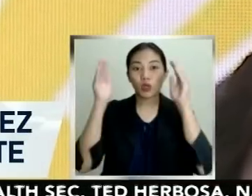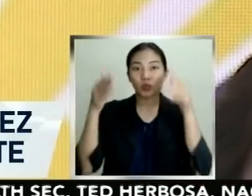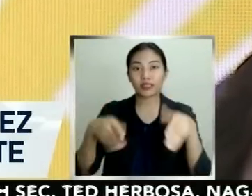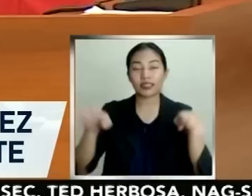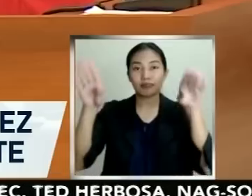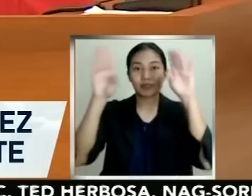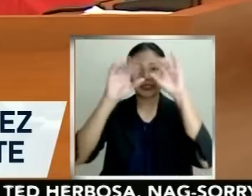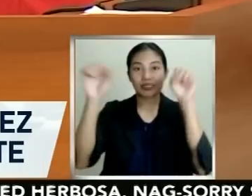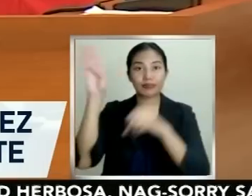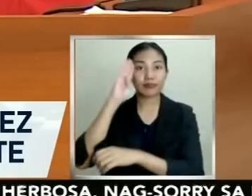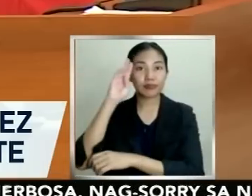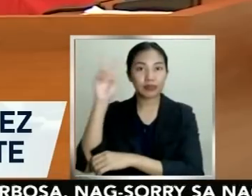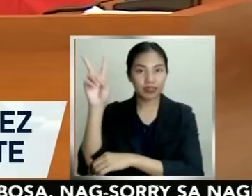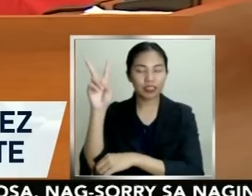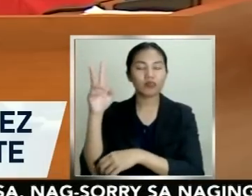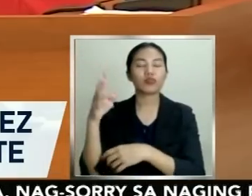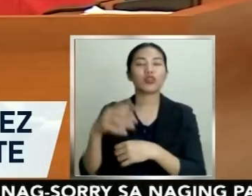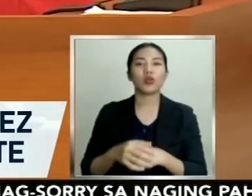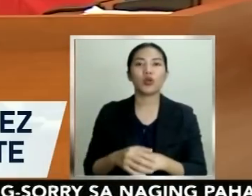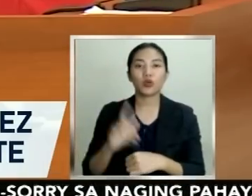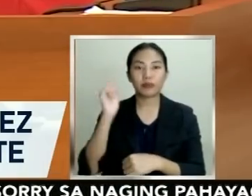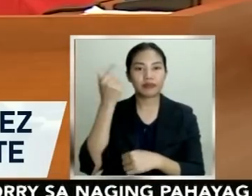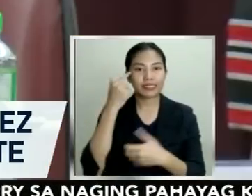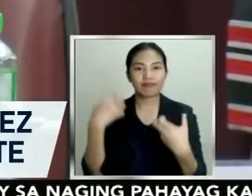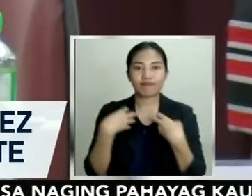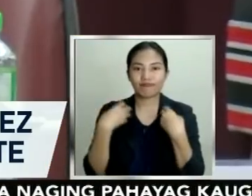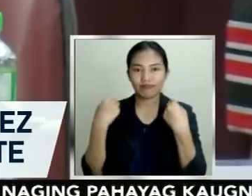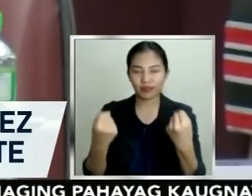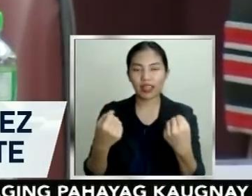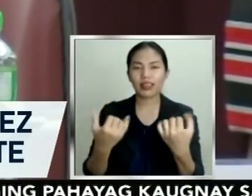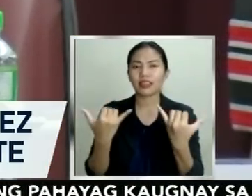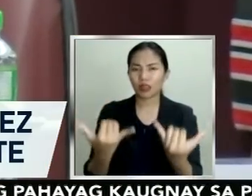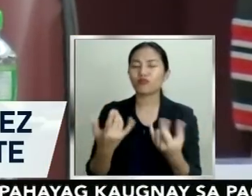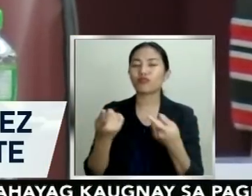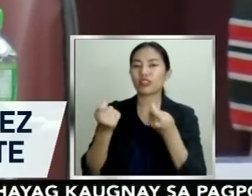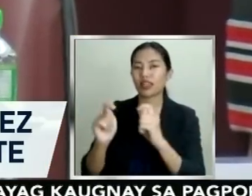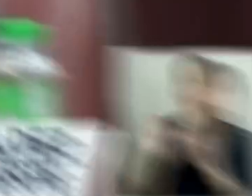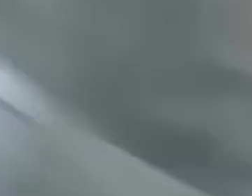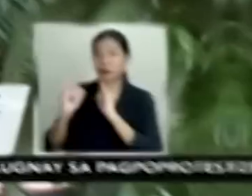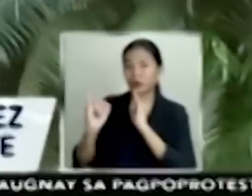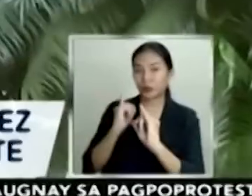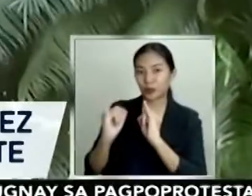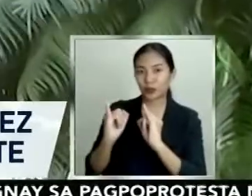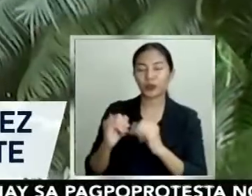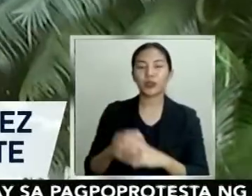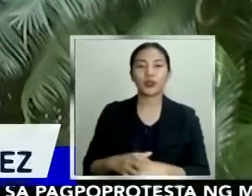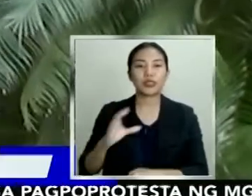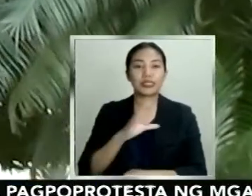malakas. Hinihinga namin ang pahayag sina Speaker Romualdez at Congressman Barzaga.